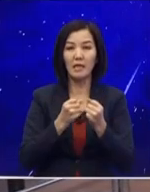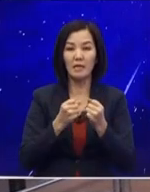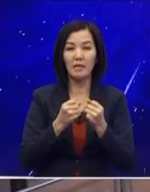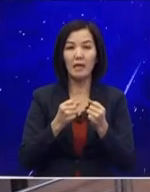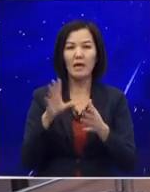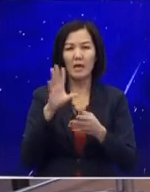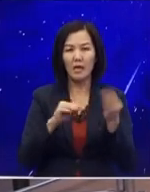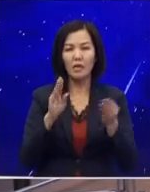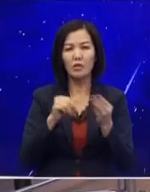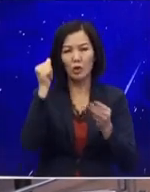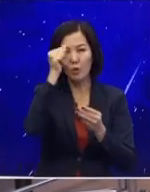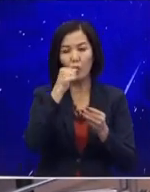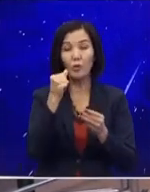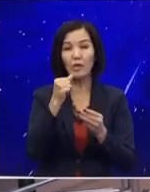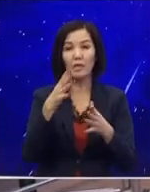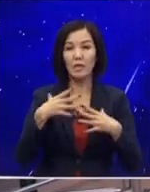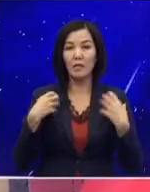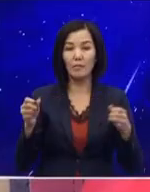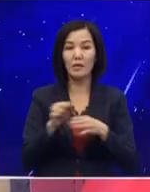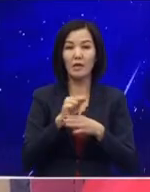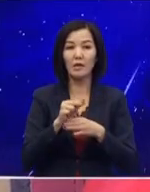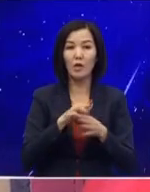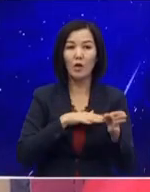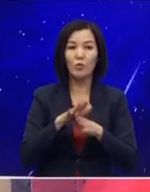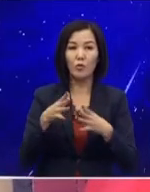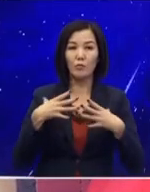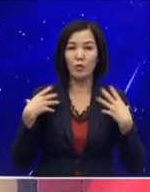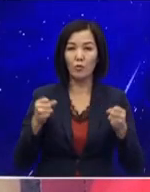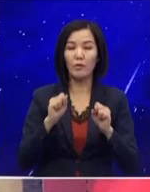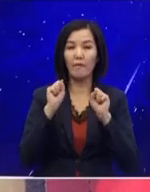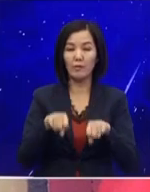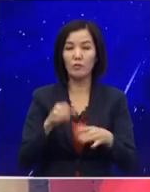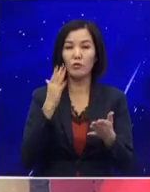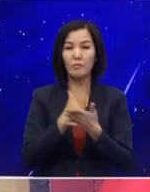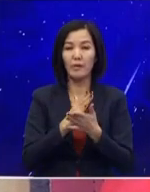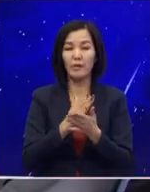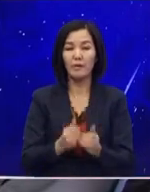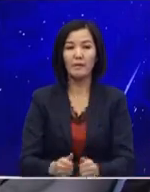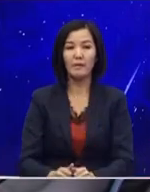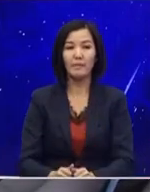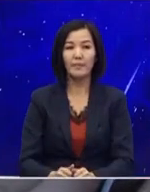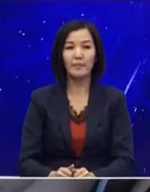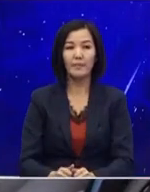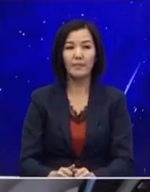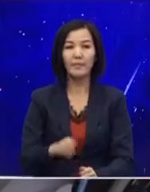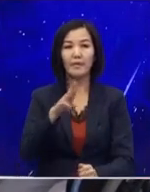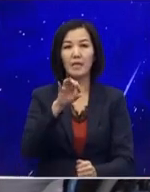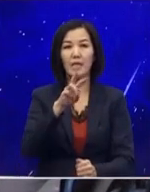келеді. Жүргізілген ем-домның арқасында толық сауығып кетуге мүмкіндік бар дейді мамандар. Текел